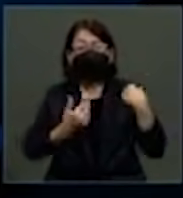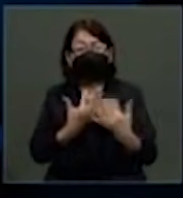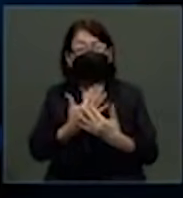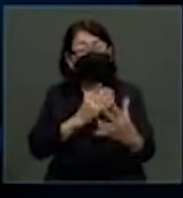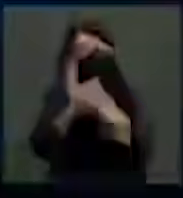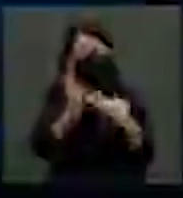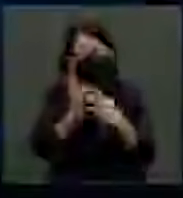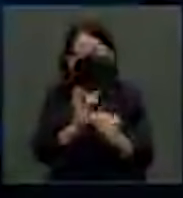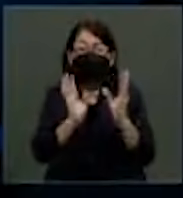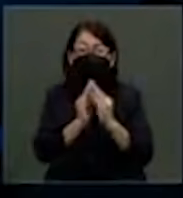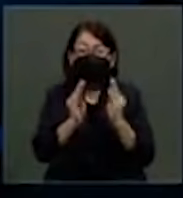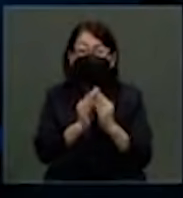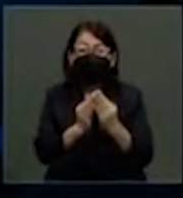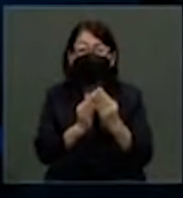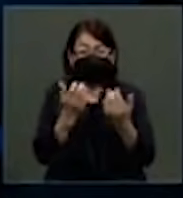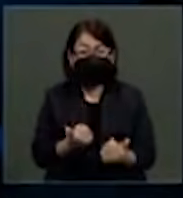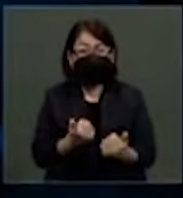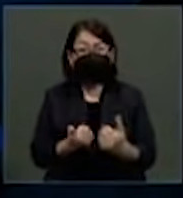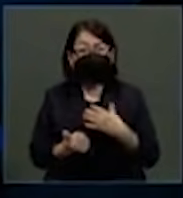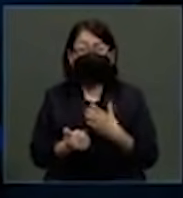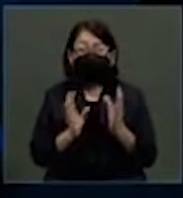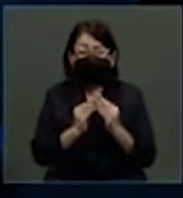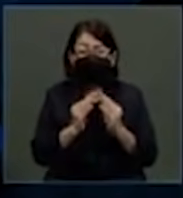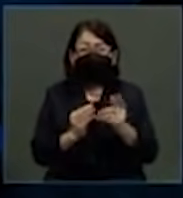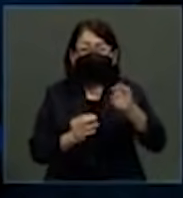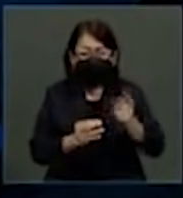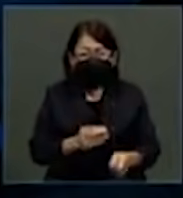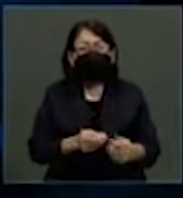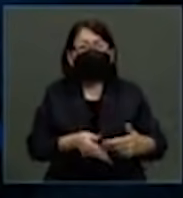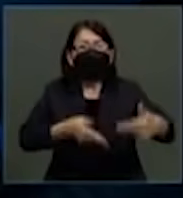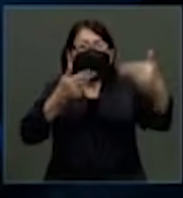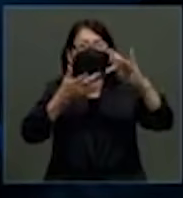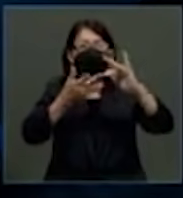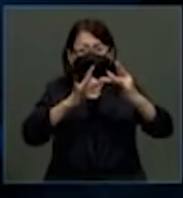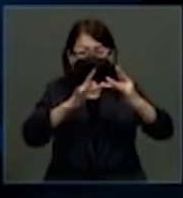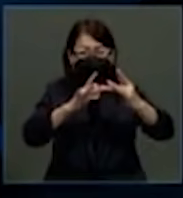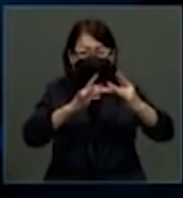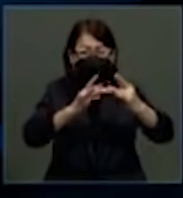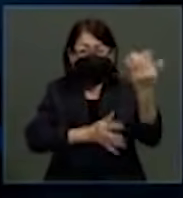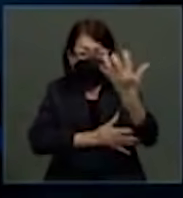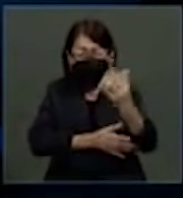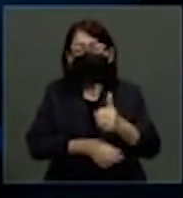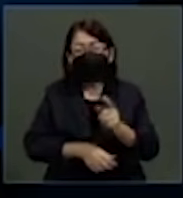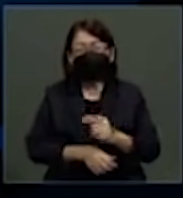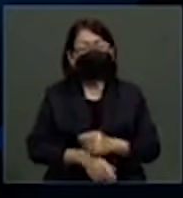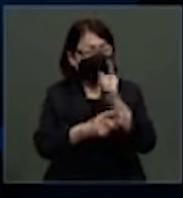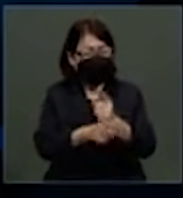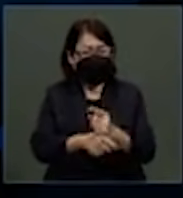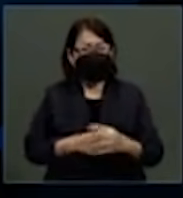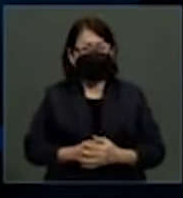โดยให้หน่วยงานทั้งภาครัฐเอกชนจัดการอบรมสัมมนาหรือการประชุมในช่วงระยะเวล